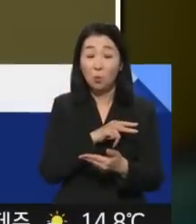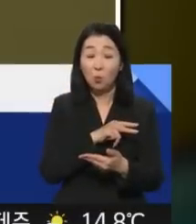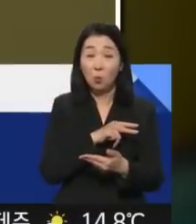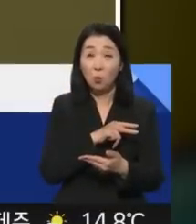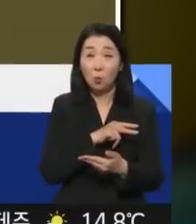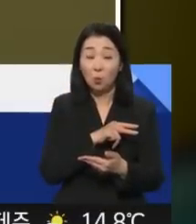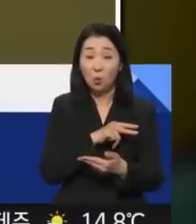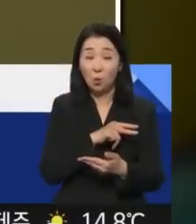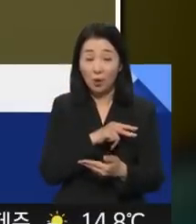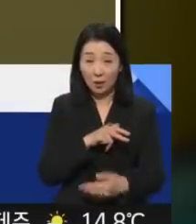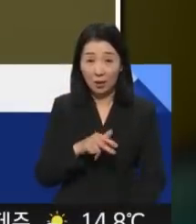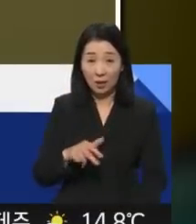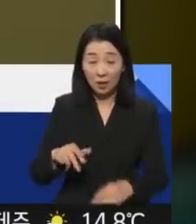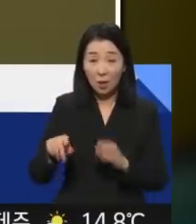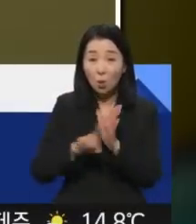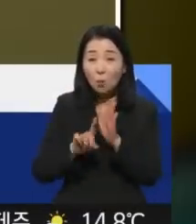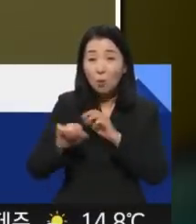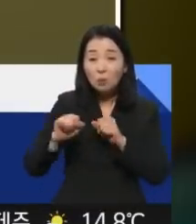것은 이러이러하면